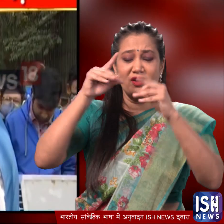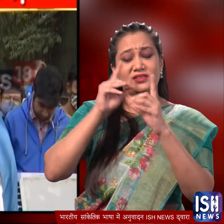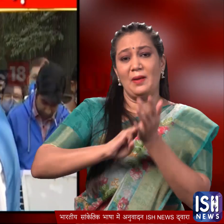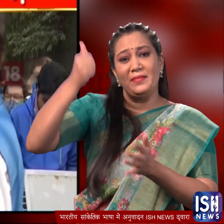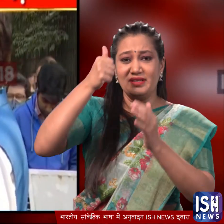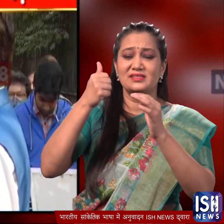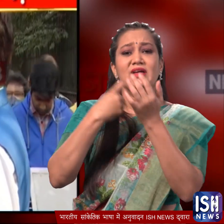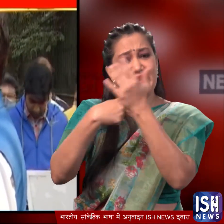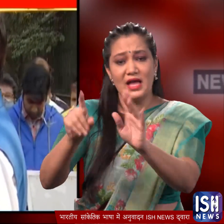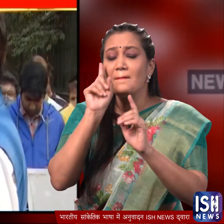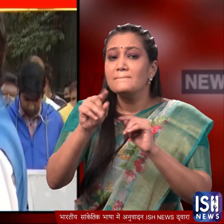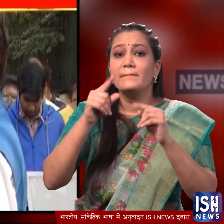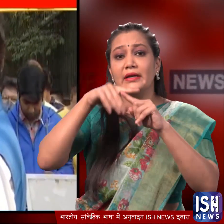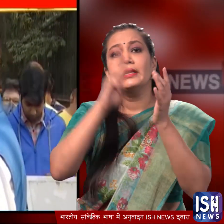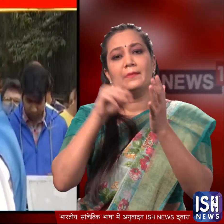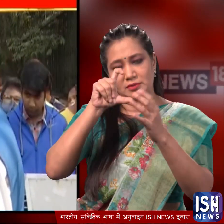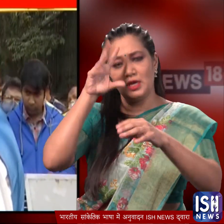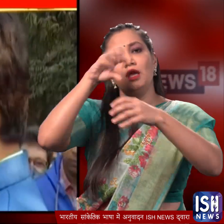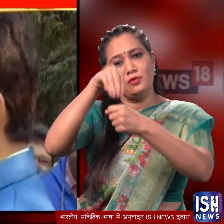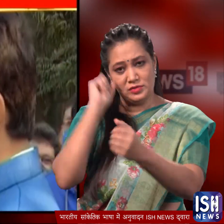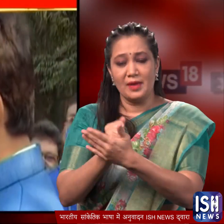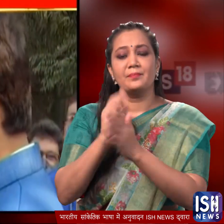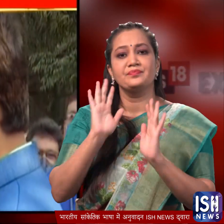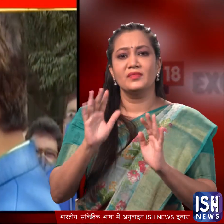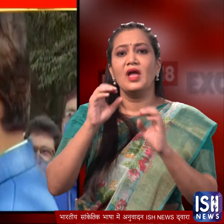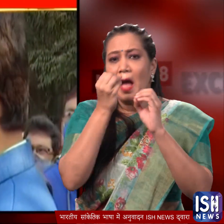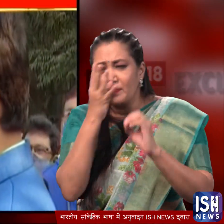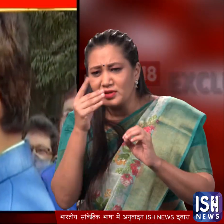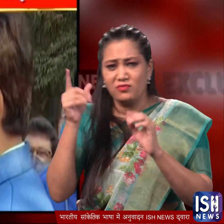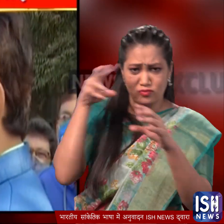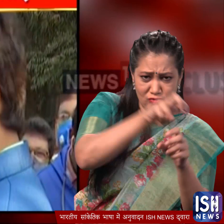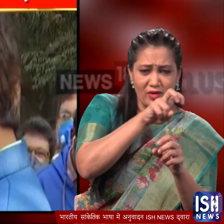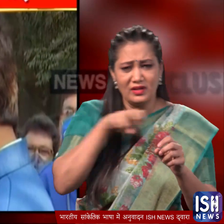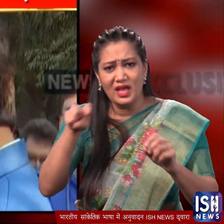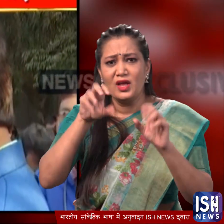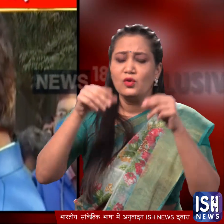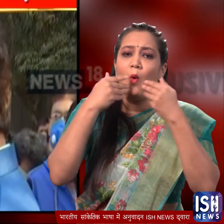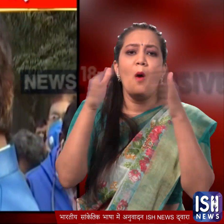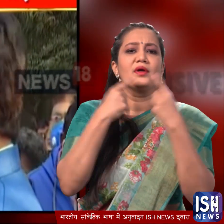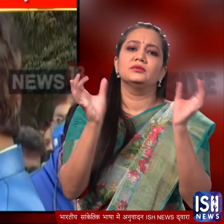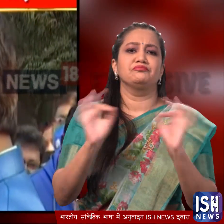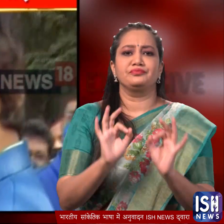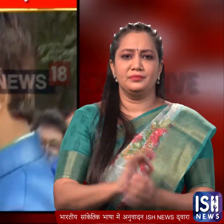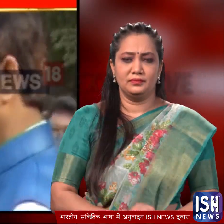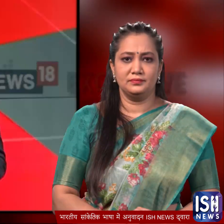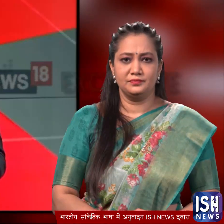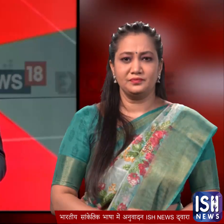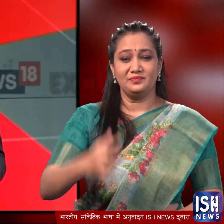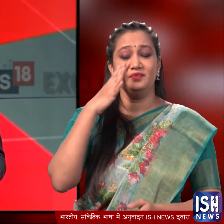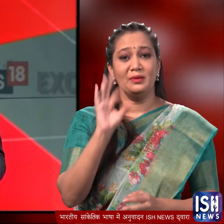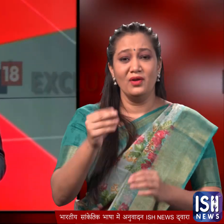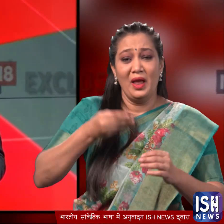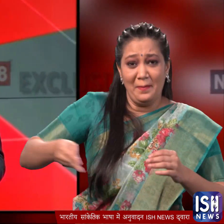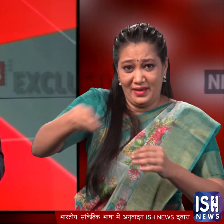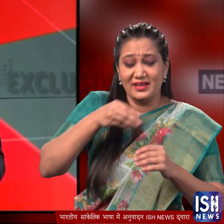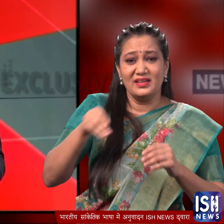पद से तो इस्तीफा दे दिया, लेकिन वो अब भी तृणमूल कांग्रेस के सदस्य हैं। बीजेपी में जाने से जुड़े सवालों पर भी राजीव बनर्जी खुलकर कुछ नहीं बोले। सौभाग्य